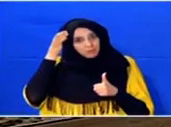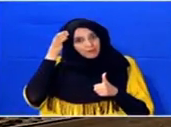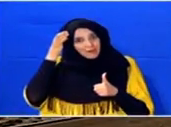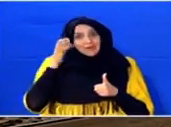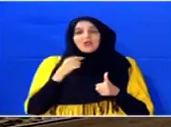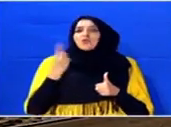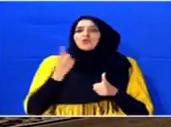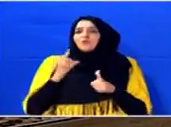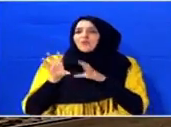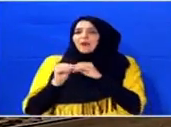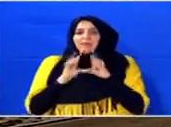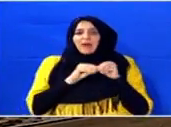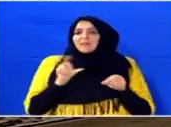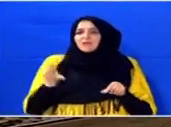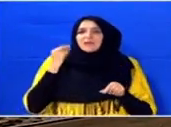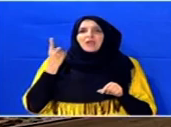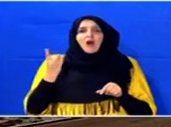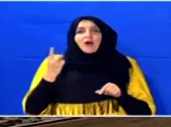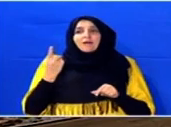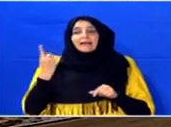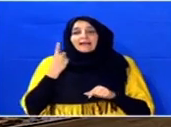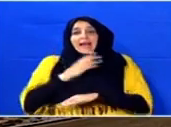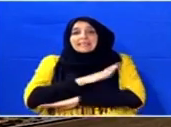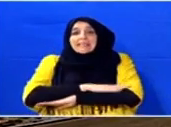الرجلين الحكيمين الحكيمين